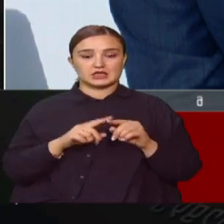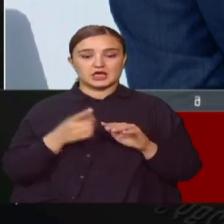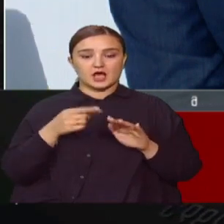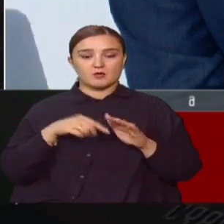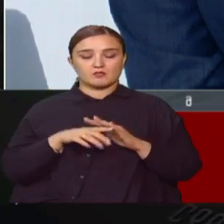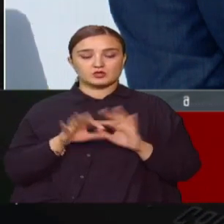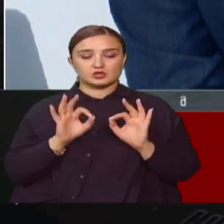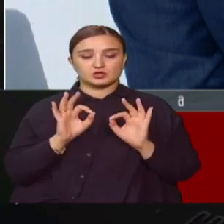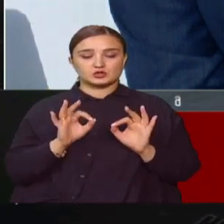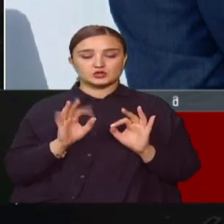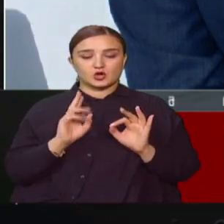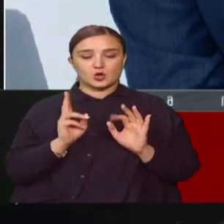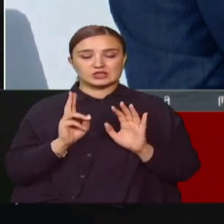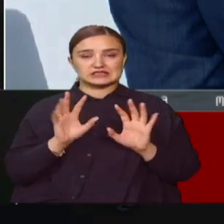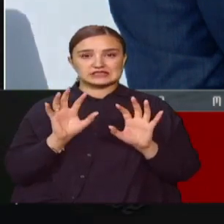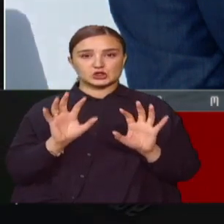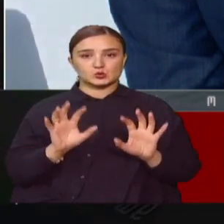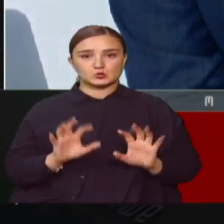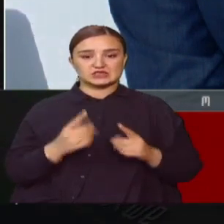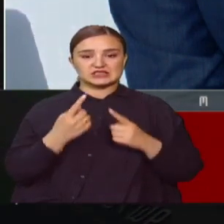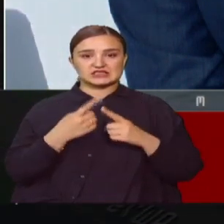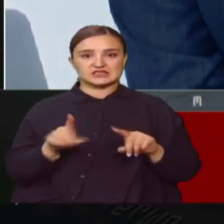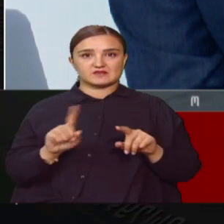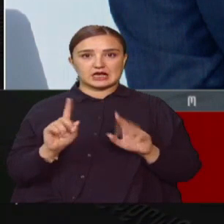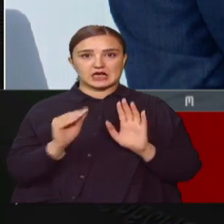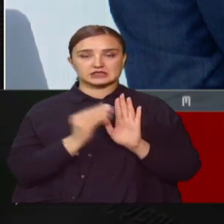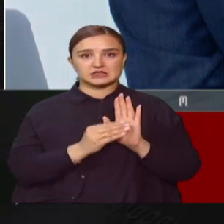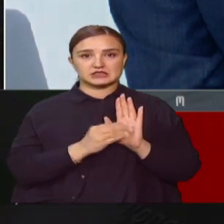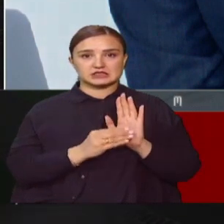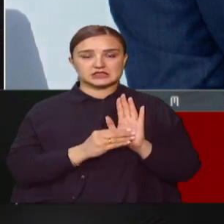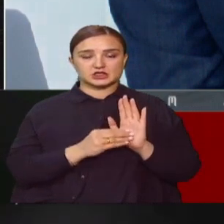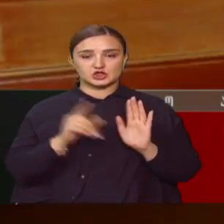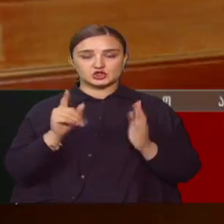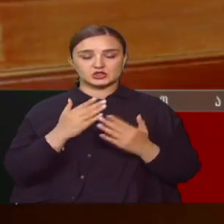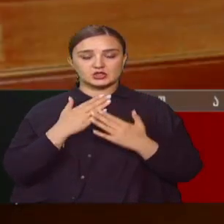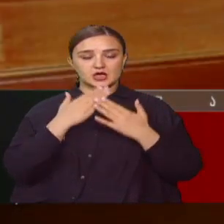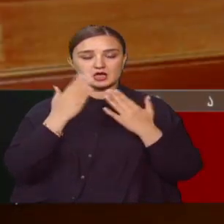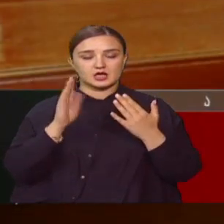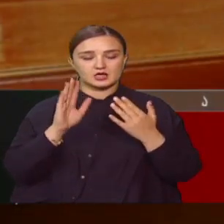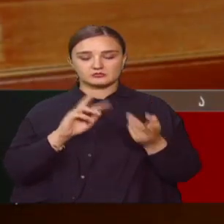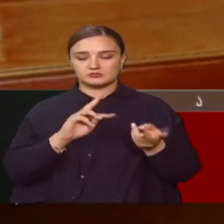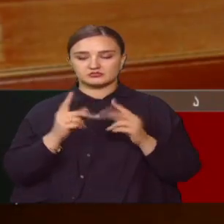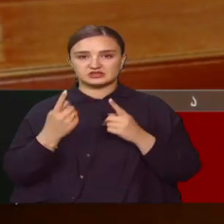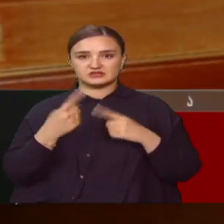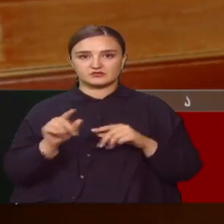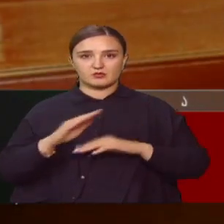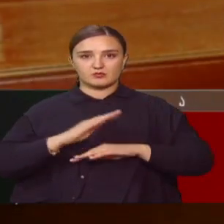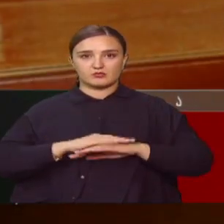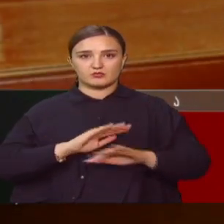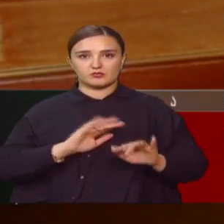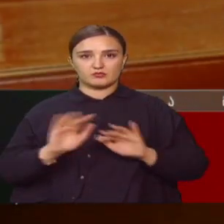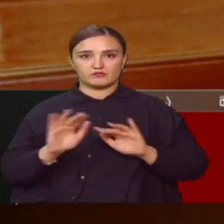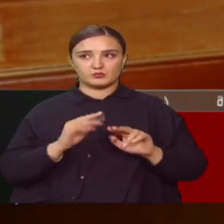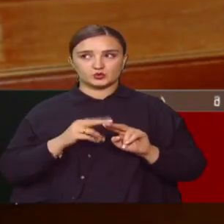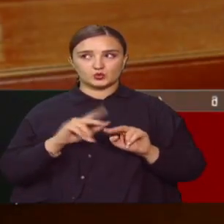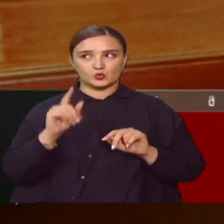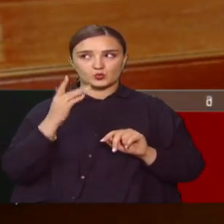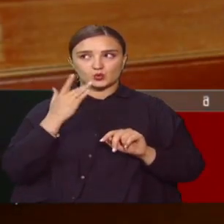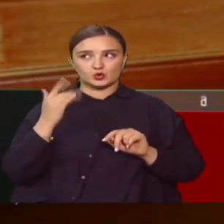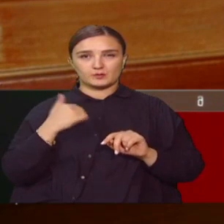როდესაც კონსტიტუციაში სულ სხვა რამე წერია და შენ აკეთებ სულ სხვა რამეს, იმიტომ რომ შენ დღეს პოლიტიკურად ფიქრობ, რომ